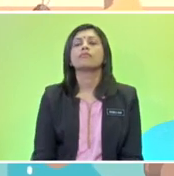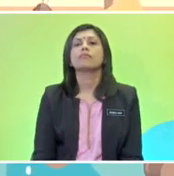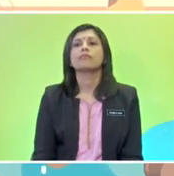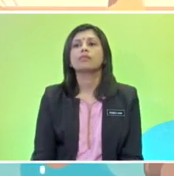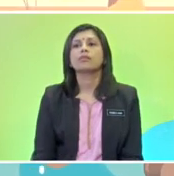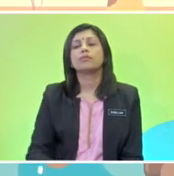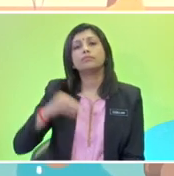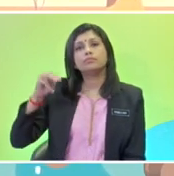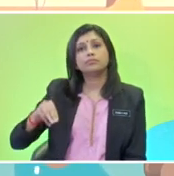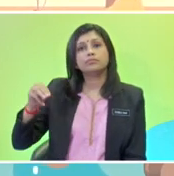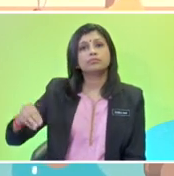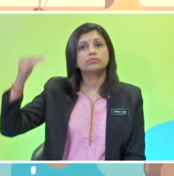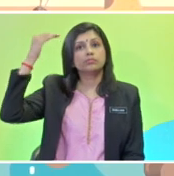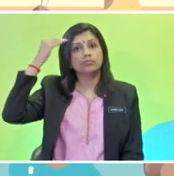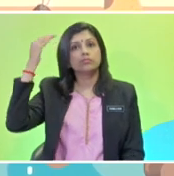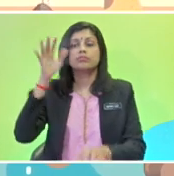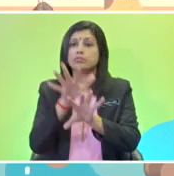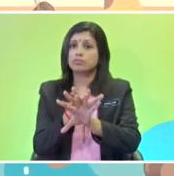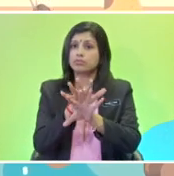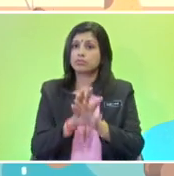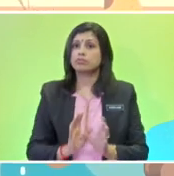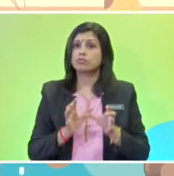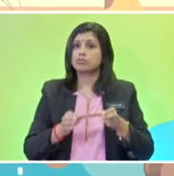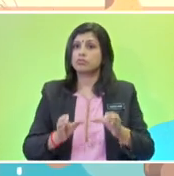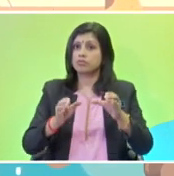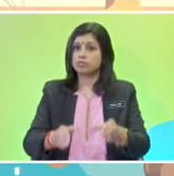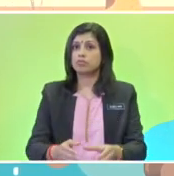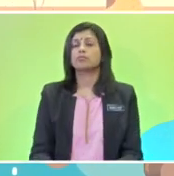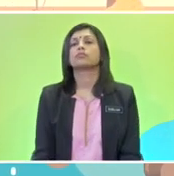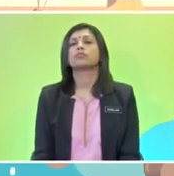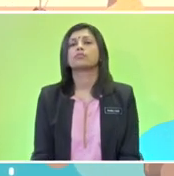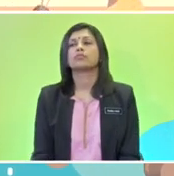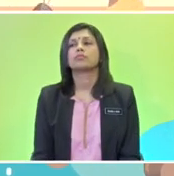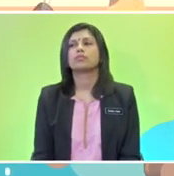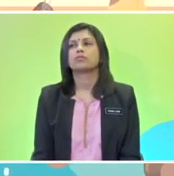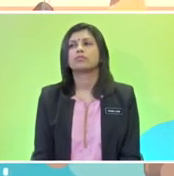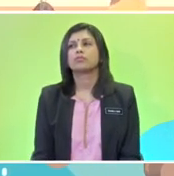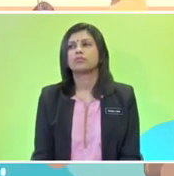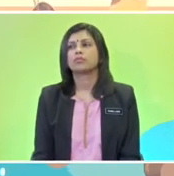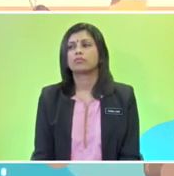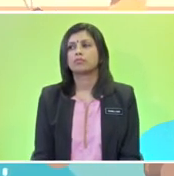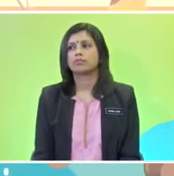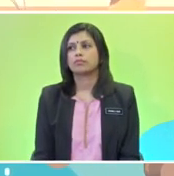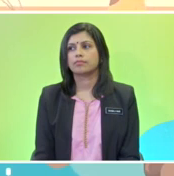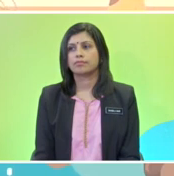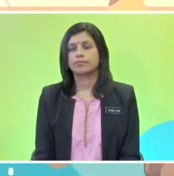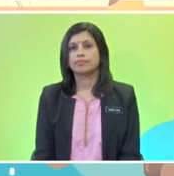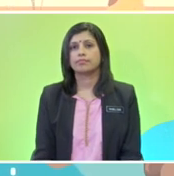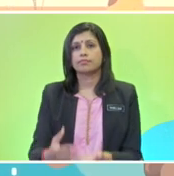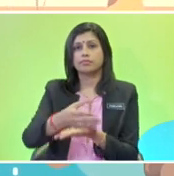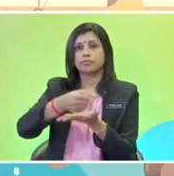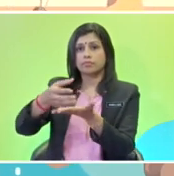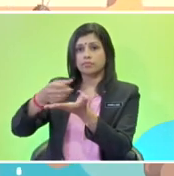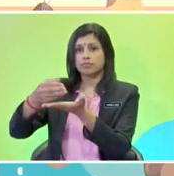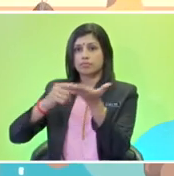kita dapat jawapan yang sama. Wah. Dan apabila kita inilah kata tadi mengumpul semula. Ada tambah ni.